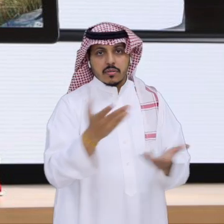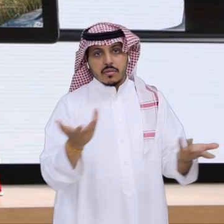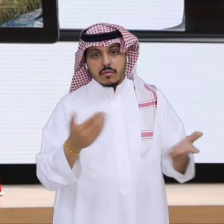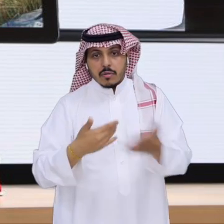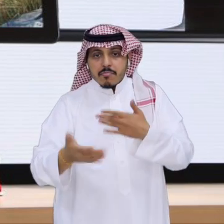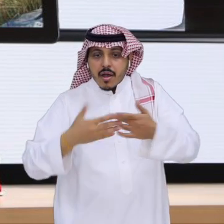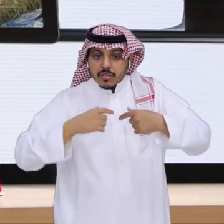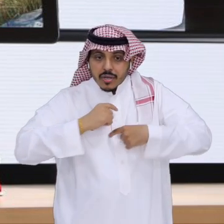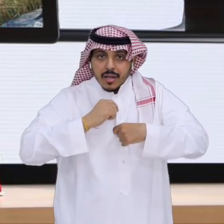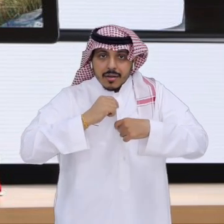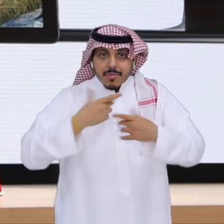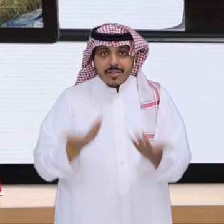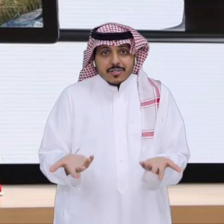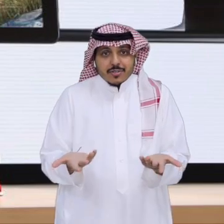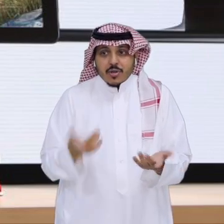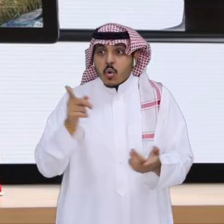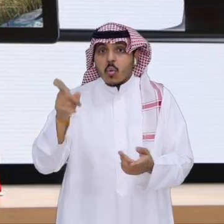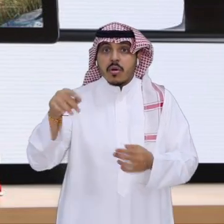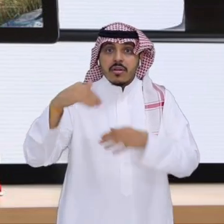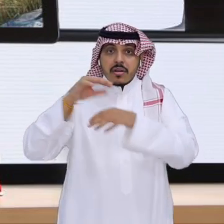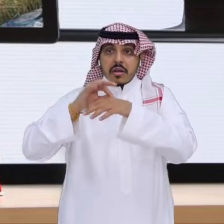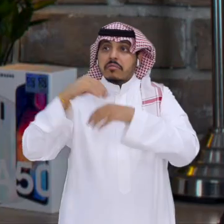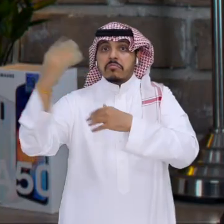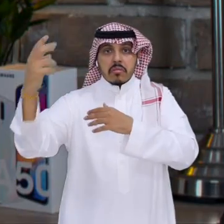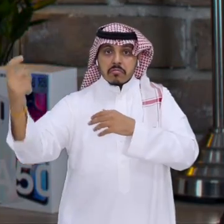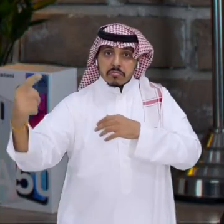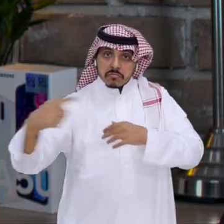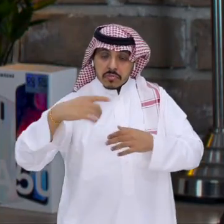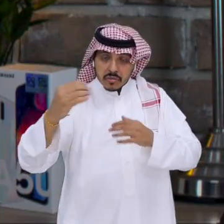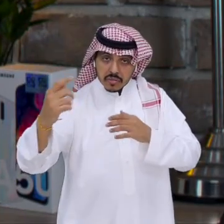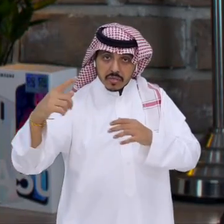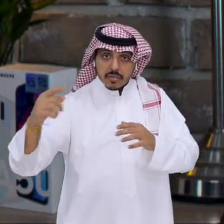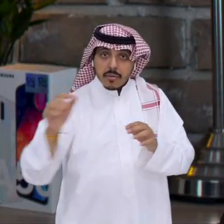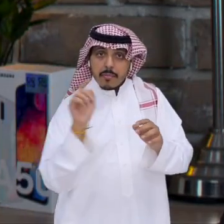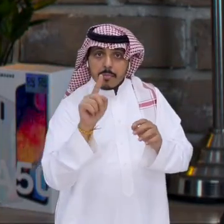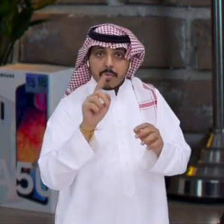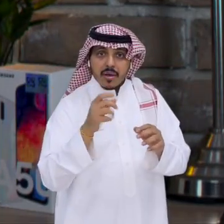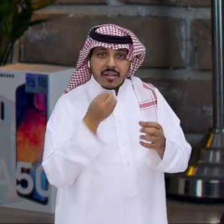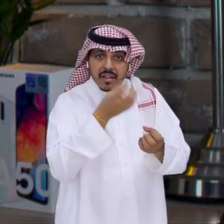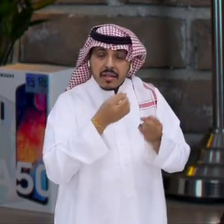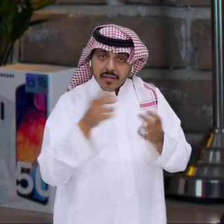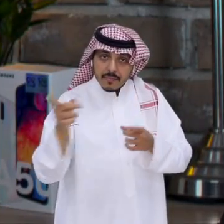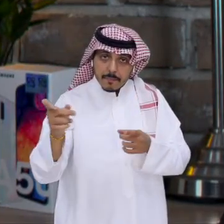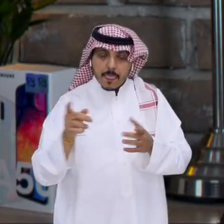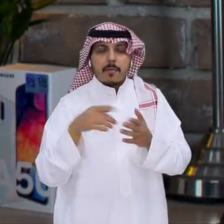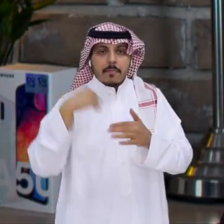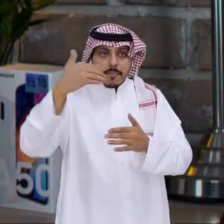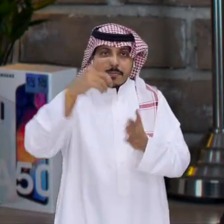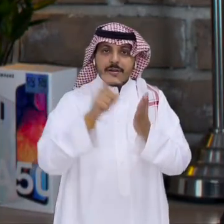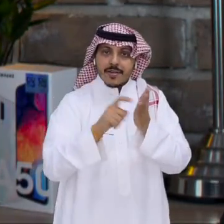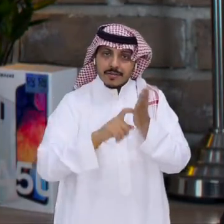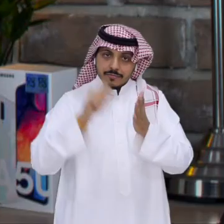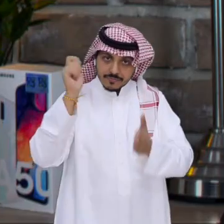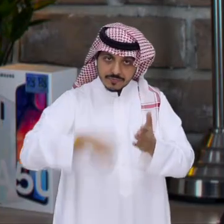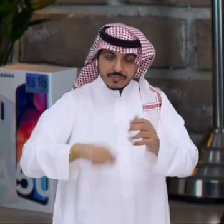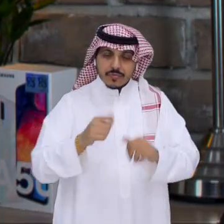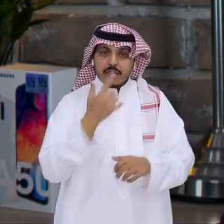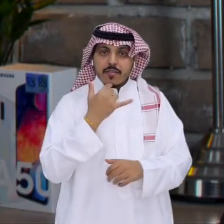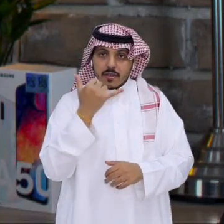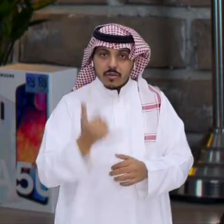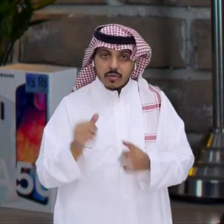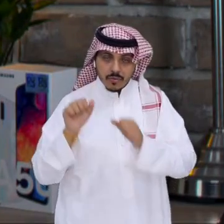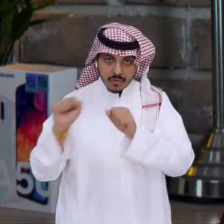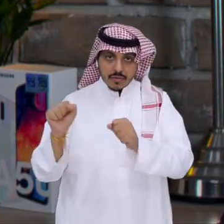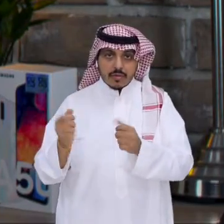جدا كثيرة تطلع في هذا المجال، وبرضه نستنى حاجة تسمى بالقوانين والإرشادات اللي حيتبعوها في ستاديا ويوتيوب